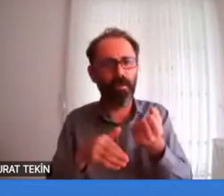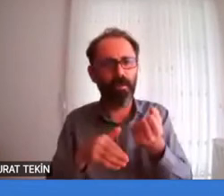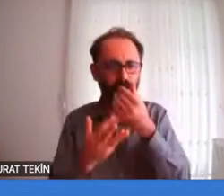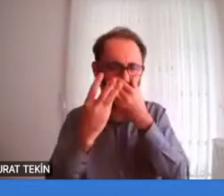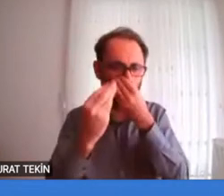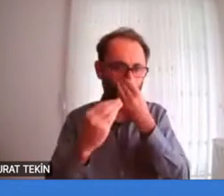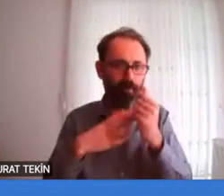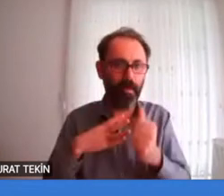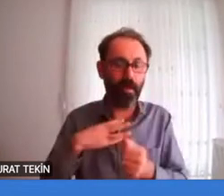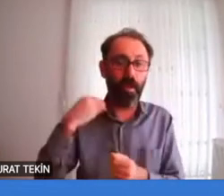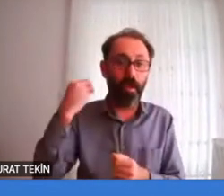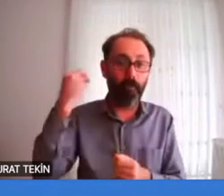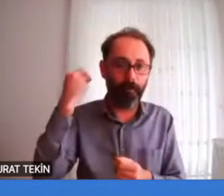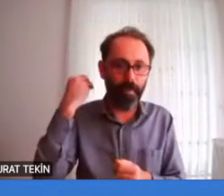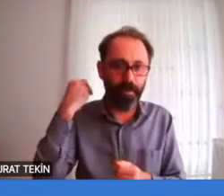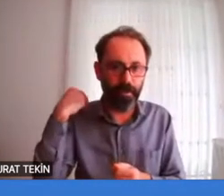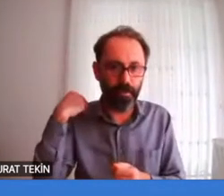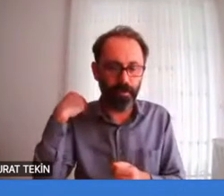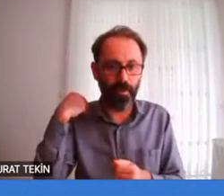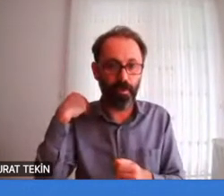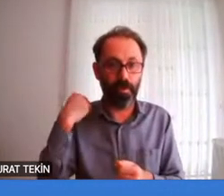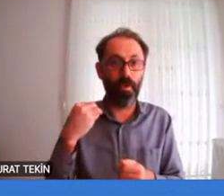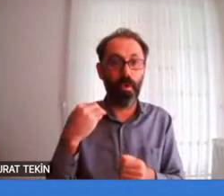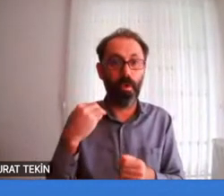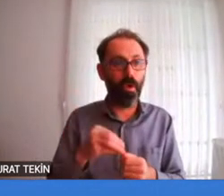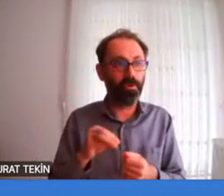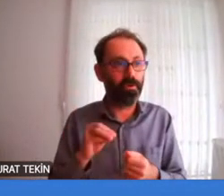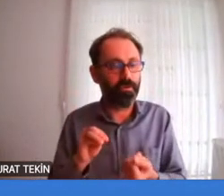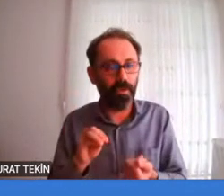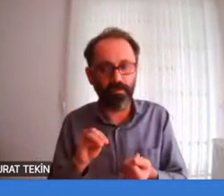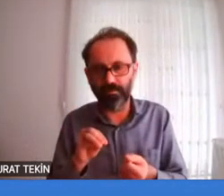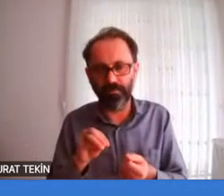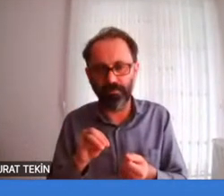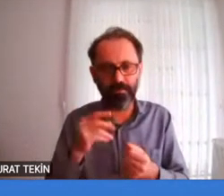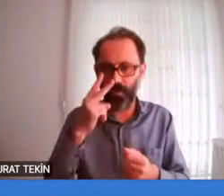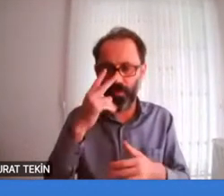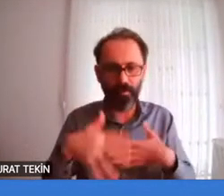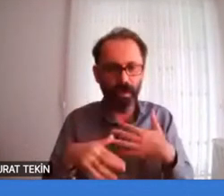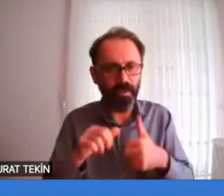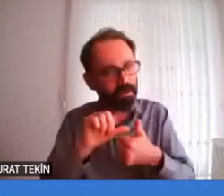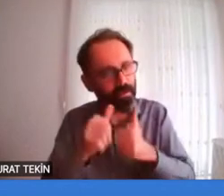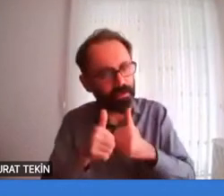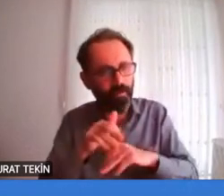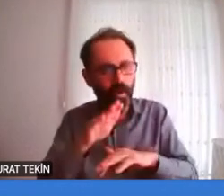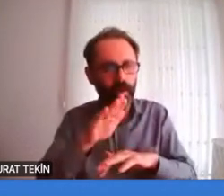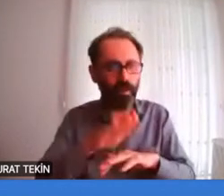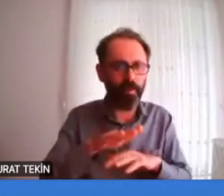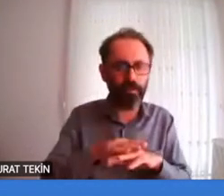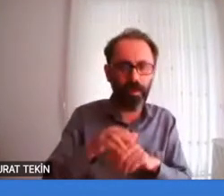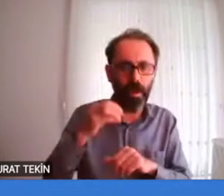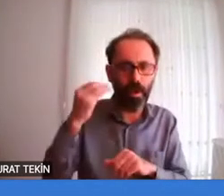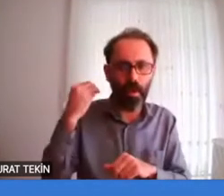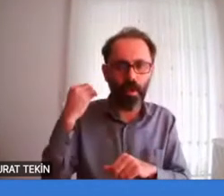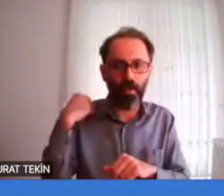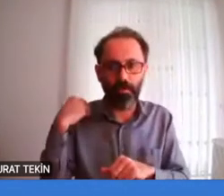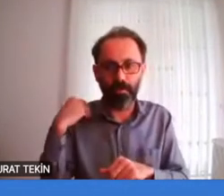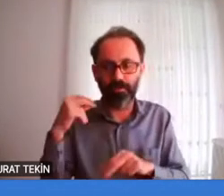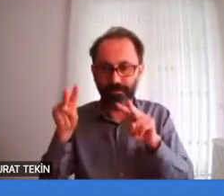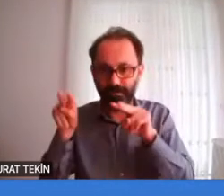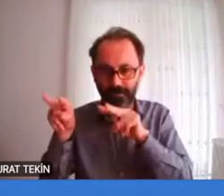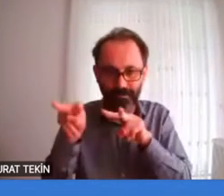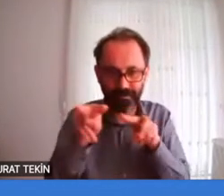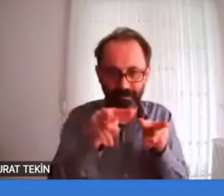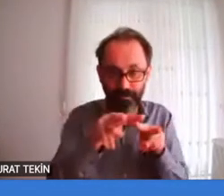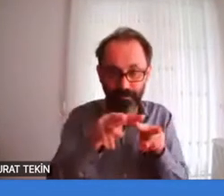eğitimi öğretmenlerimiz bizleri keşfediyor. Hani fiziksel özelliklerimiz, işte uygunluğumuzla alakalı bakıyor